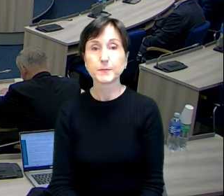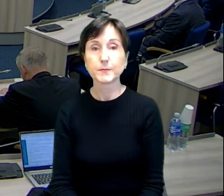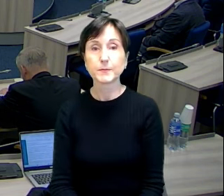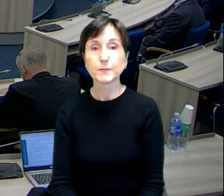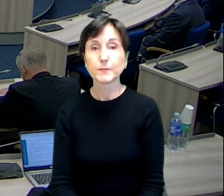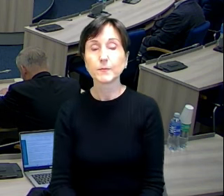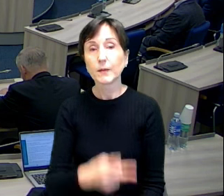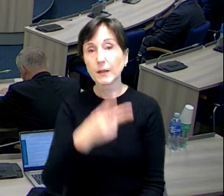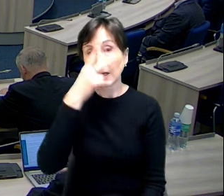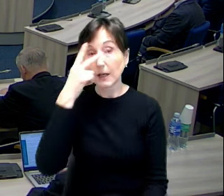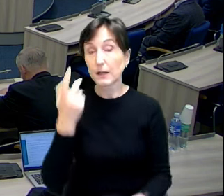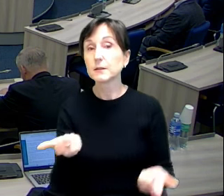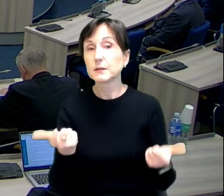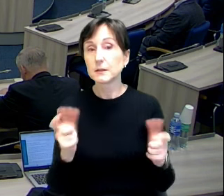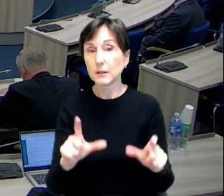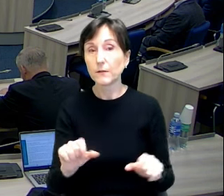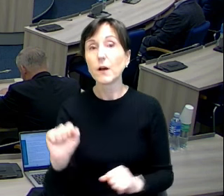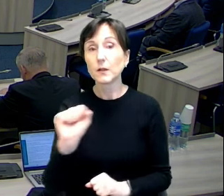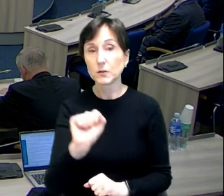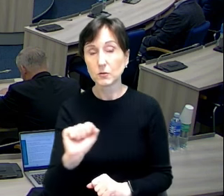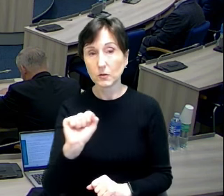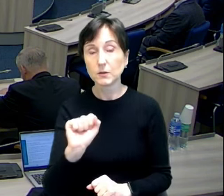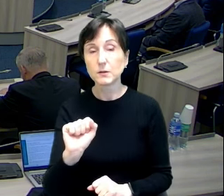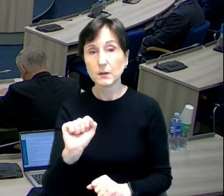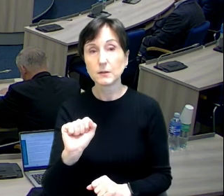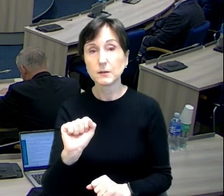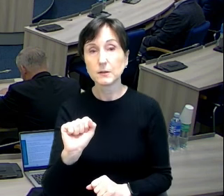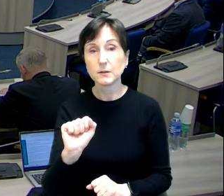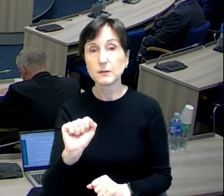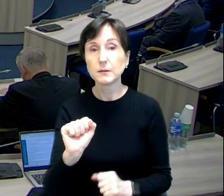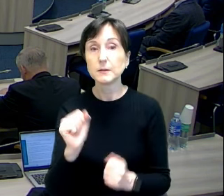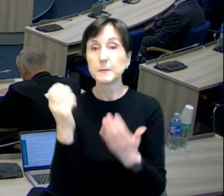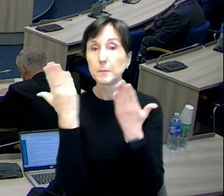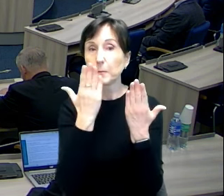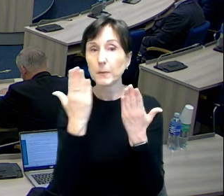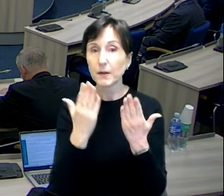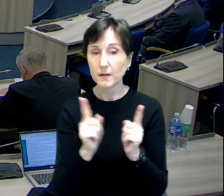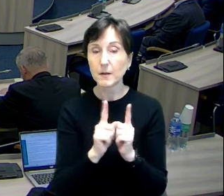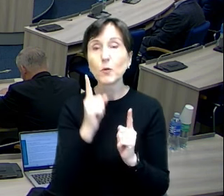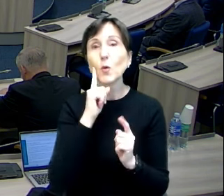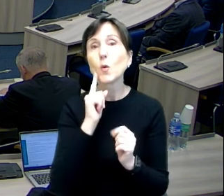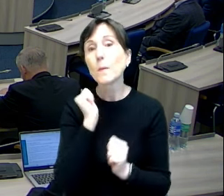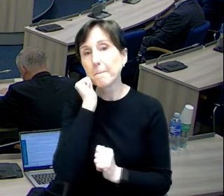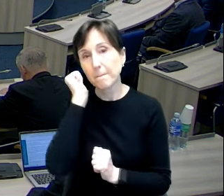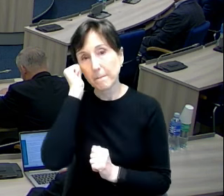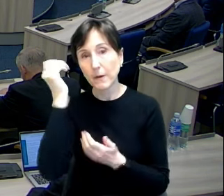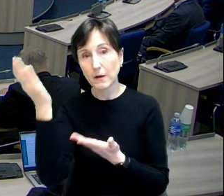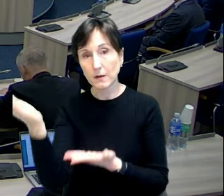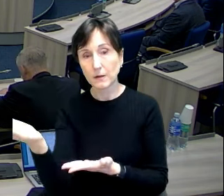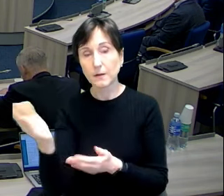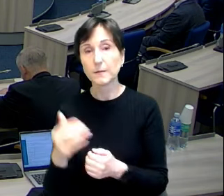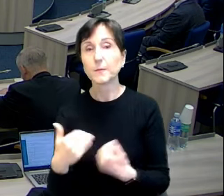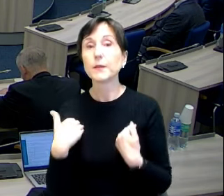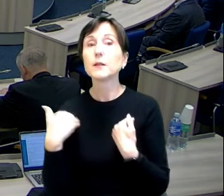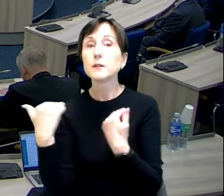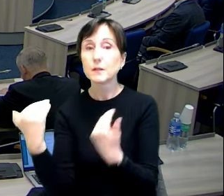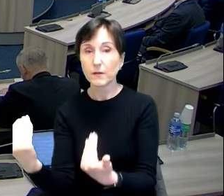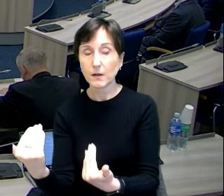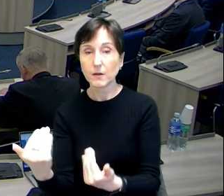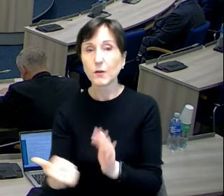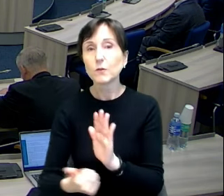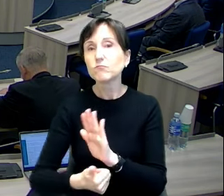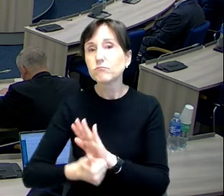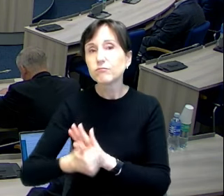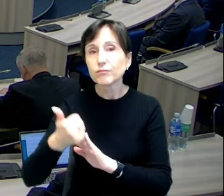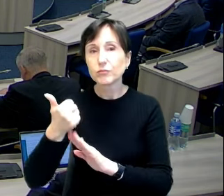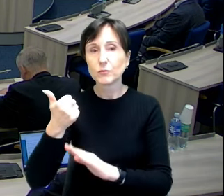savivaldybės asociacijos taip pat perskaityti jums padėką a sveikiname su garbingu jubiliejum